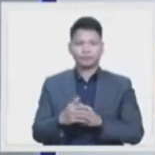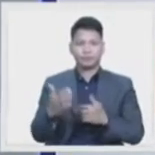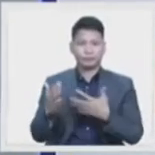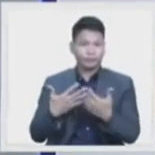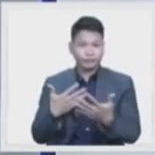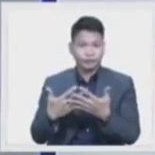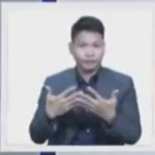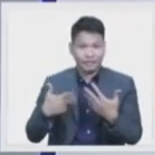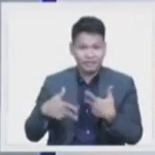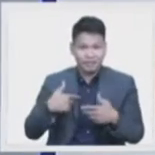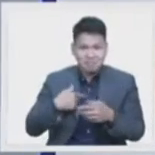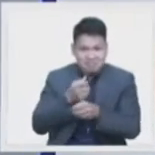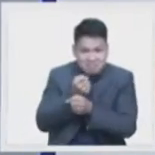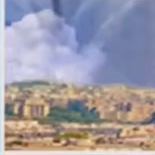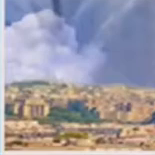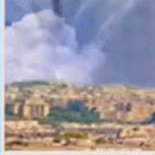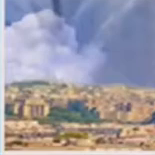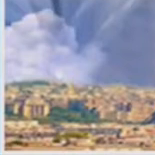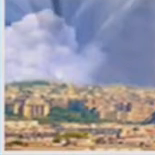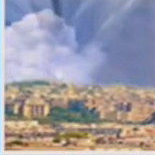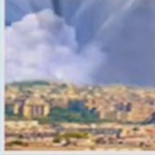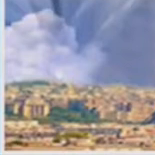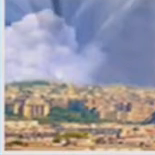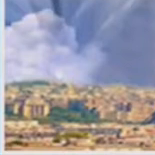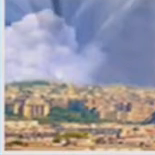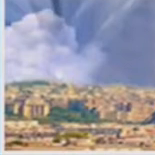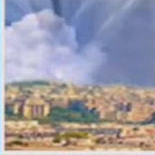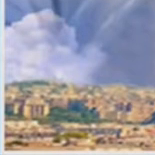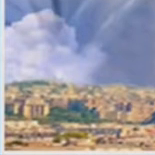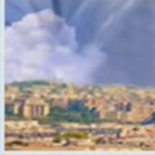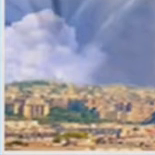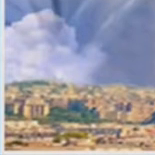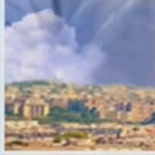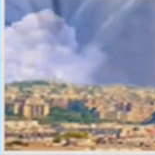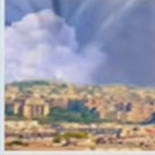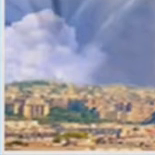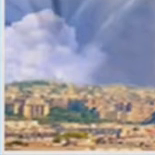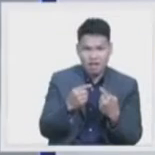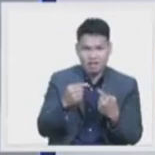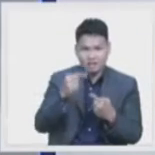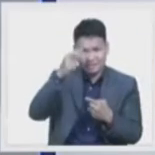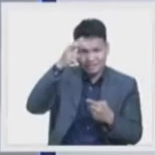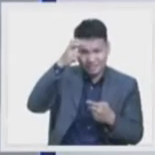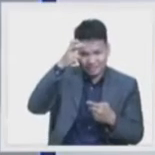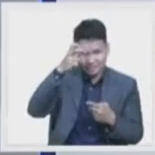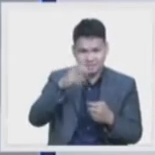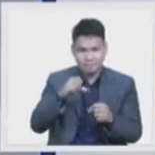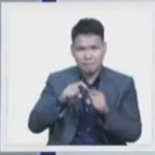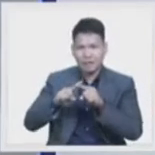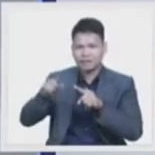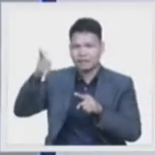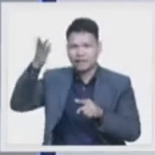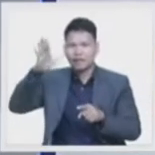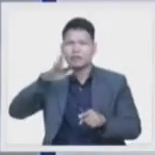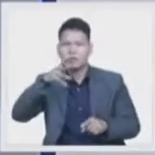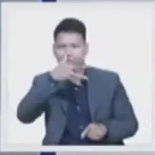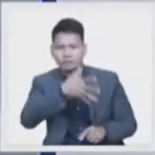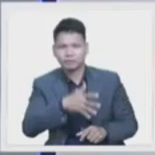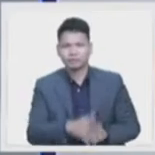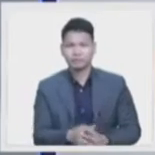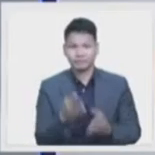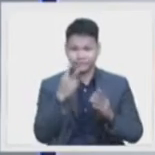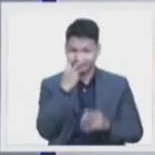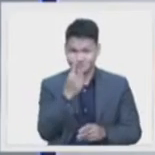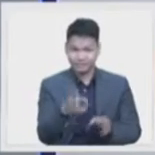Satanas, apan wala kita niya pasagdi. Roma 5:12 nagakanayon.